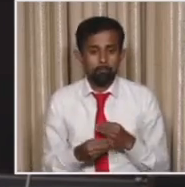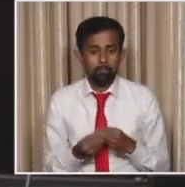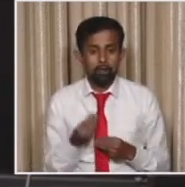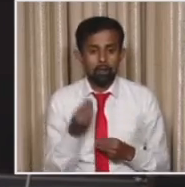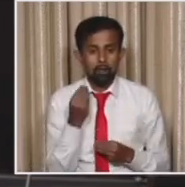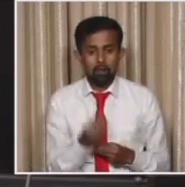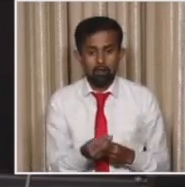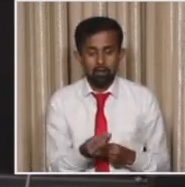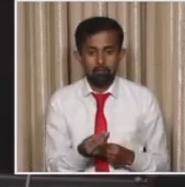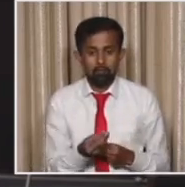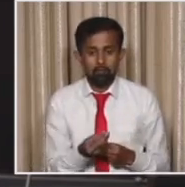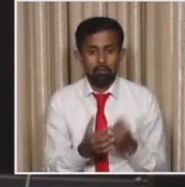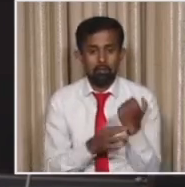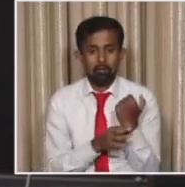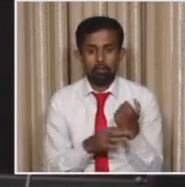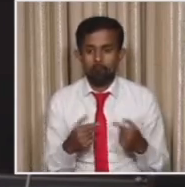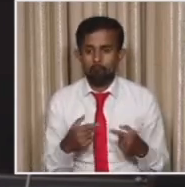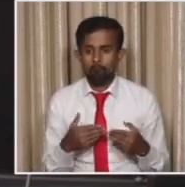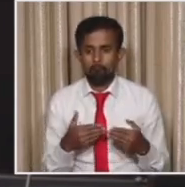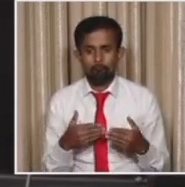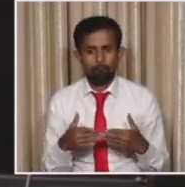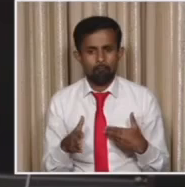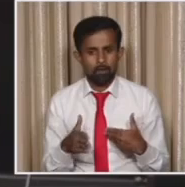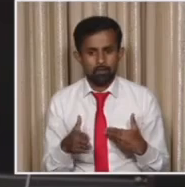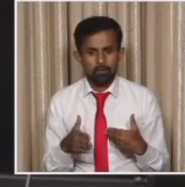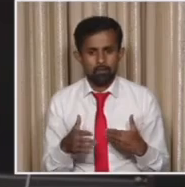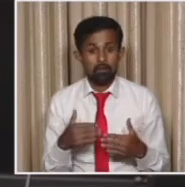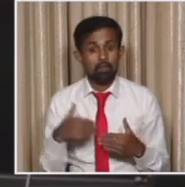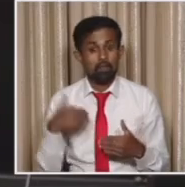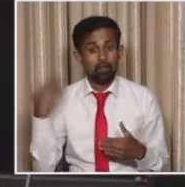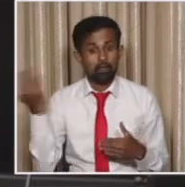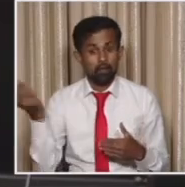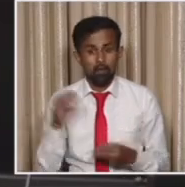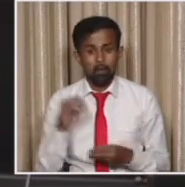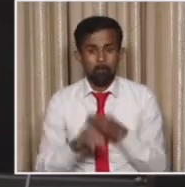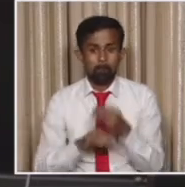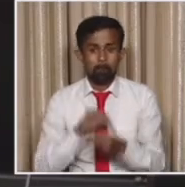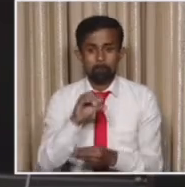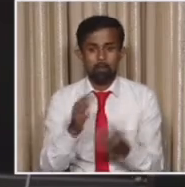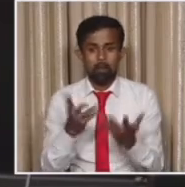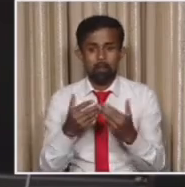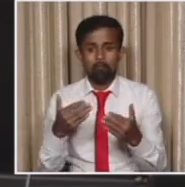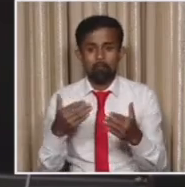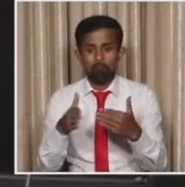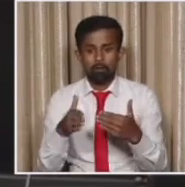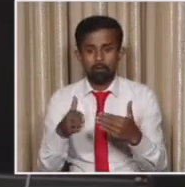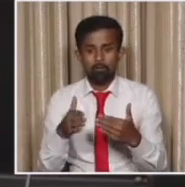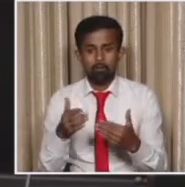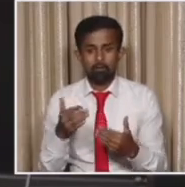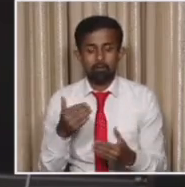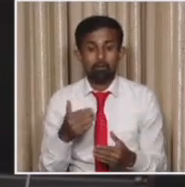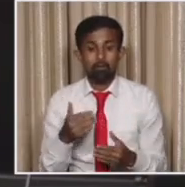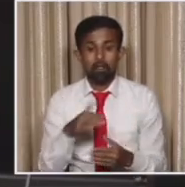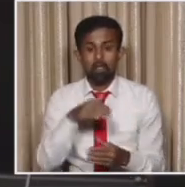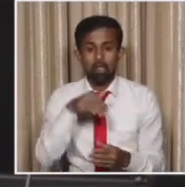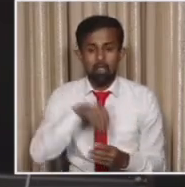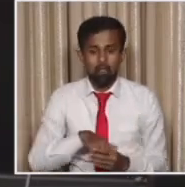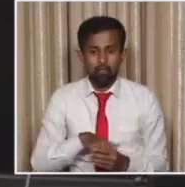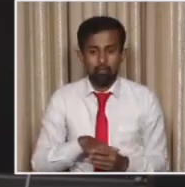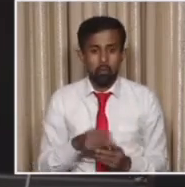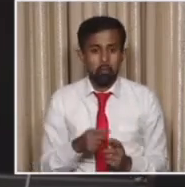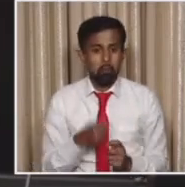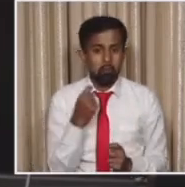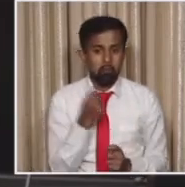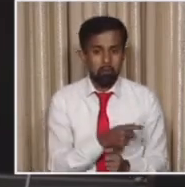ලැබෙන වරප්‍රසාද වෙනස්. හැබැයි ඒ වගේම එළියේ තියෙන එකේ ආයෝජනයේ ප්‍රමාණයත් වෙනස්. කලාපයේ ඇතුළත ගෙවීම්